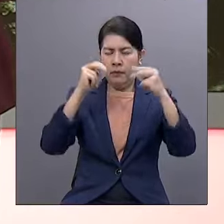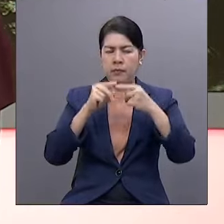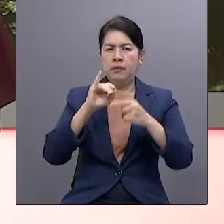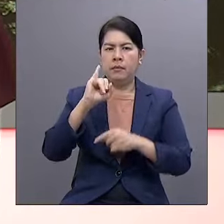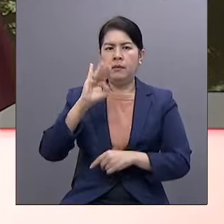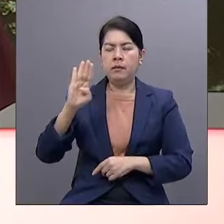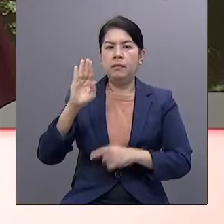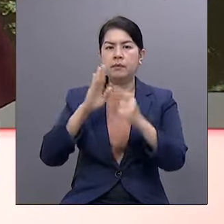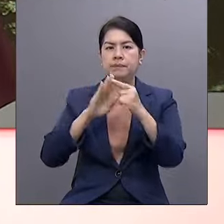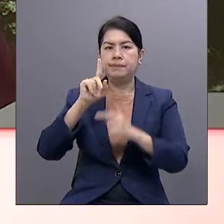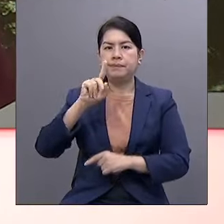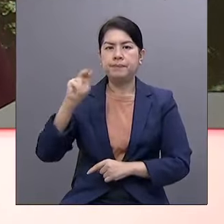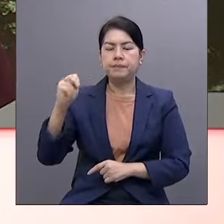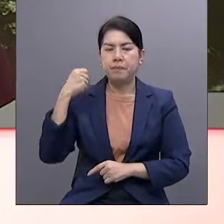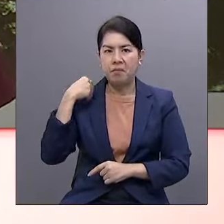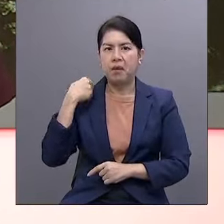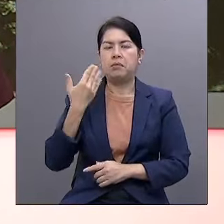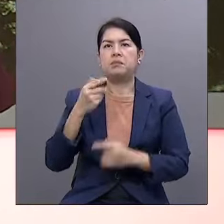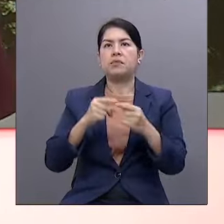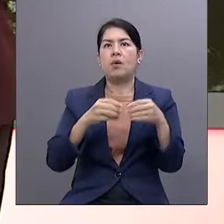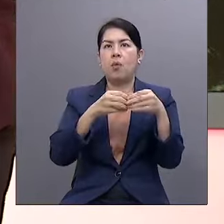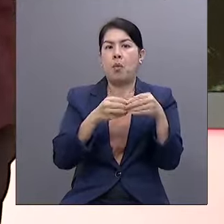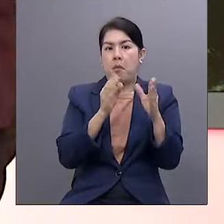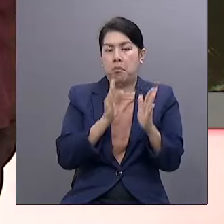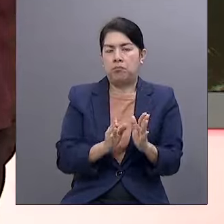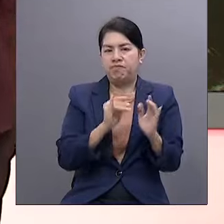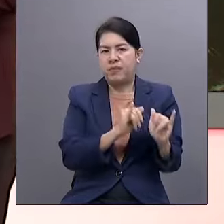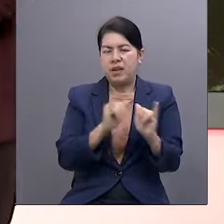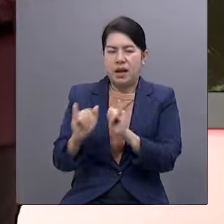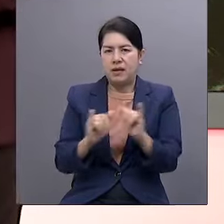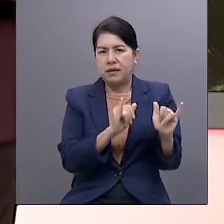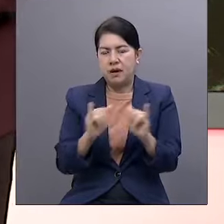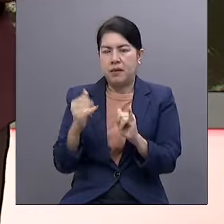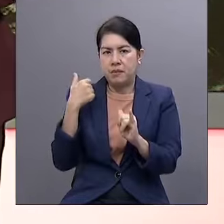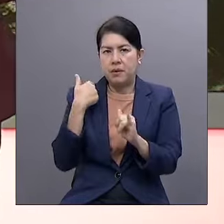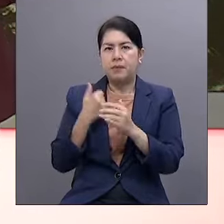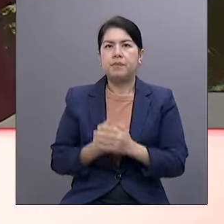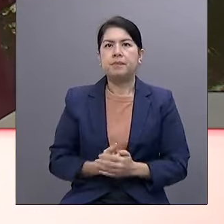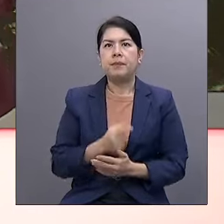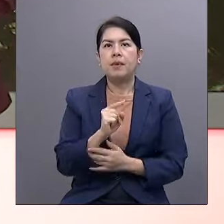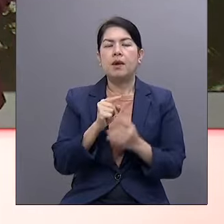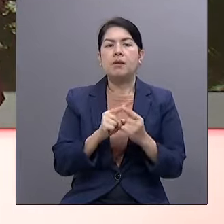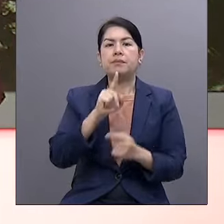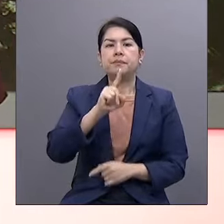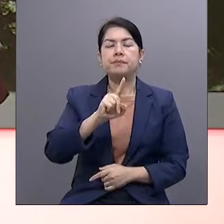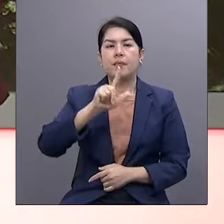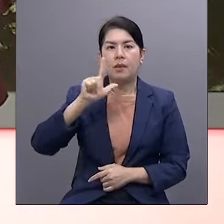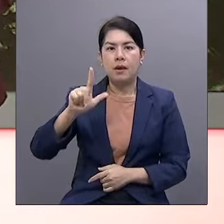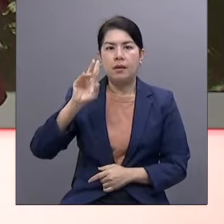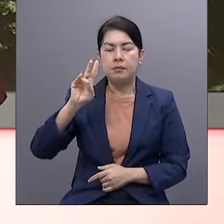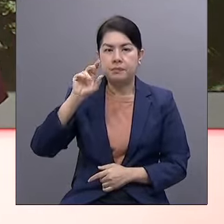ขึ้นสูงทำสถิติทุกปีนะคุณผู้ชมจากตัวเลขกว่า 1,700,000 คนในปี2021